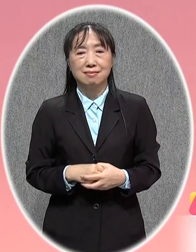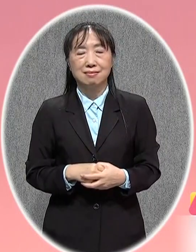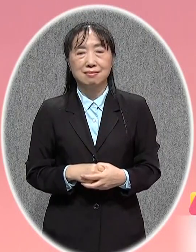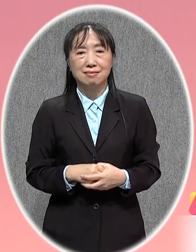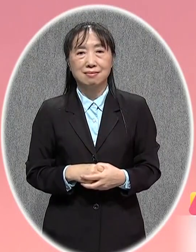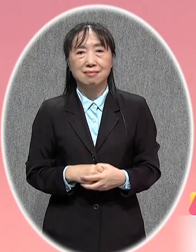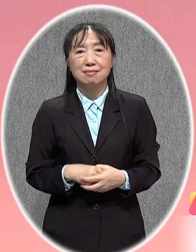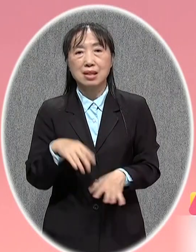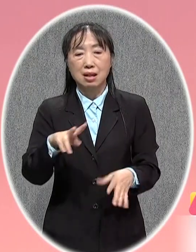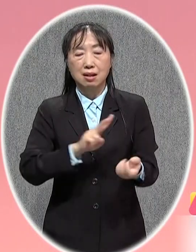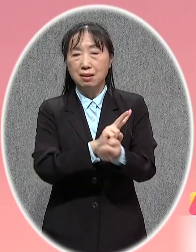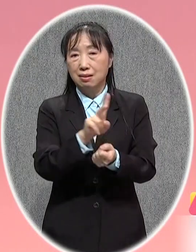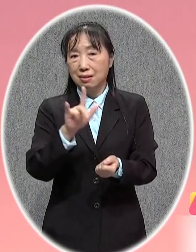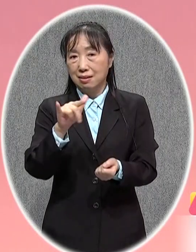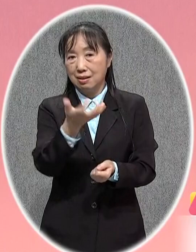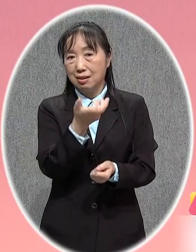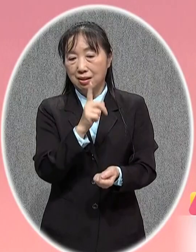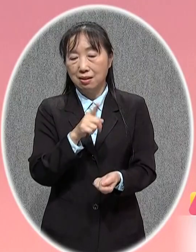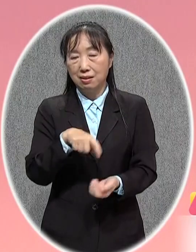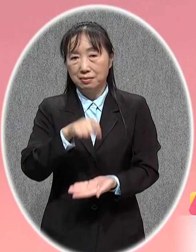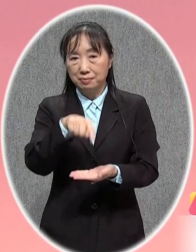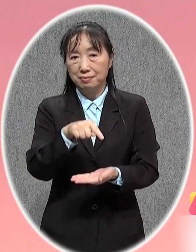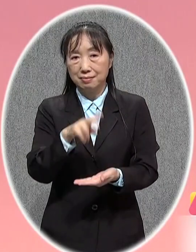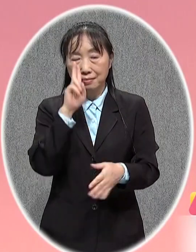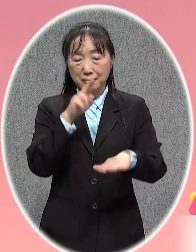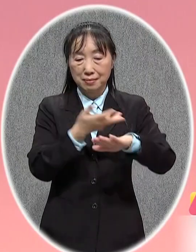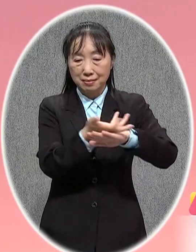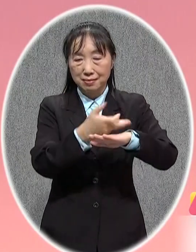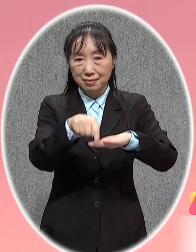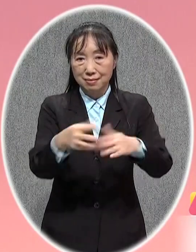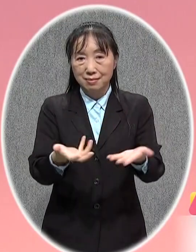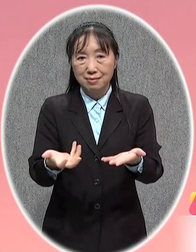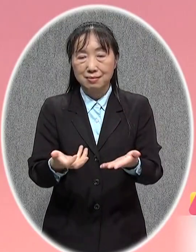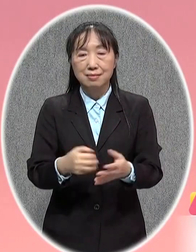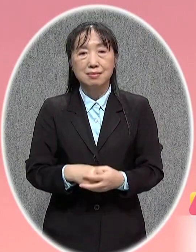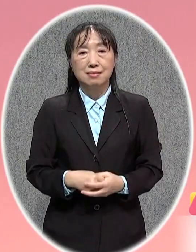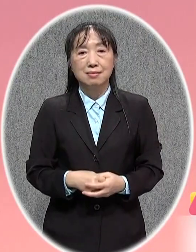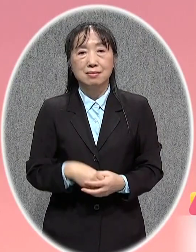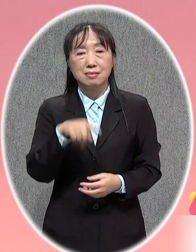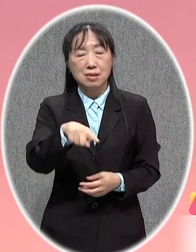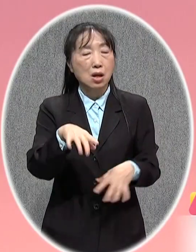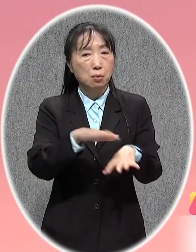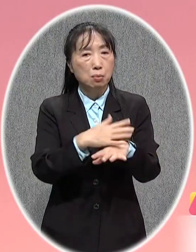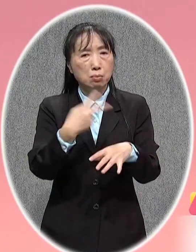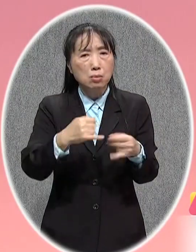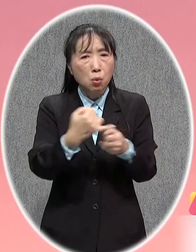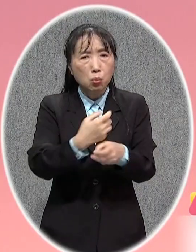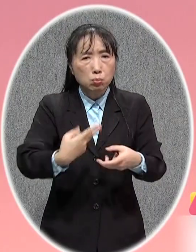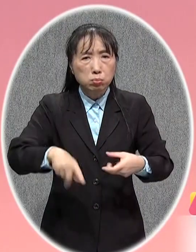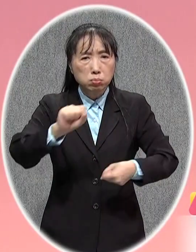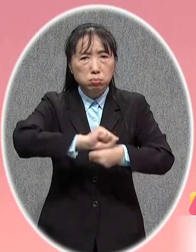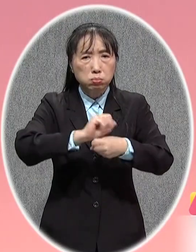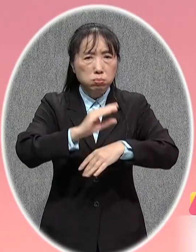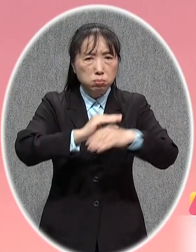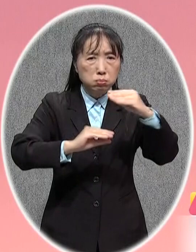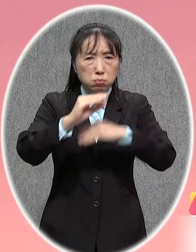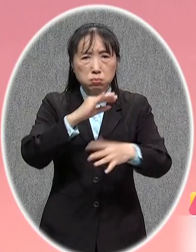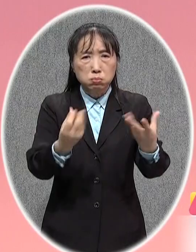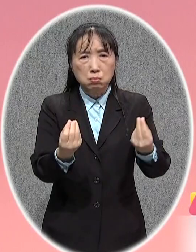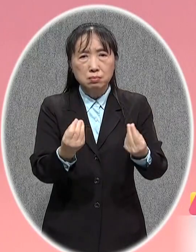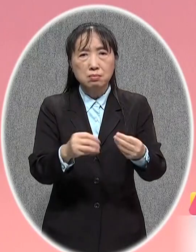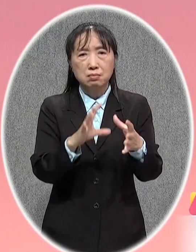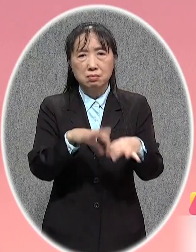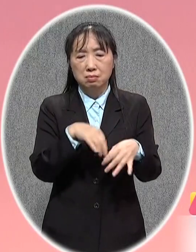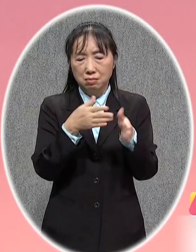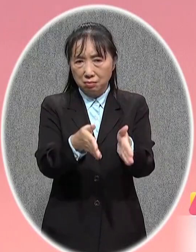说那个林老师最关切的这个藻礁的议题，刚提到了既然不菌生不会回填，它相当程度已经对藻